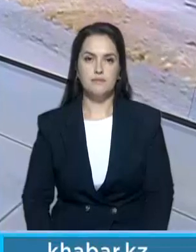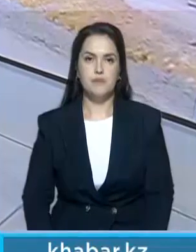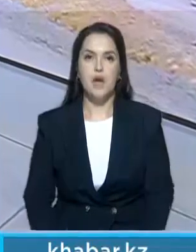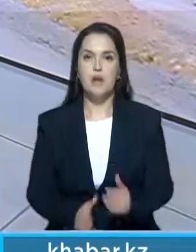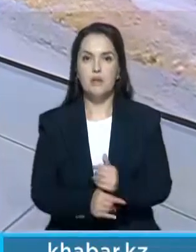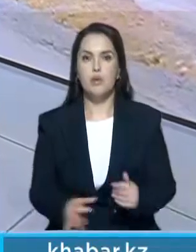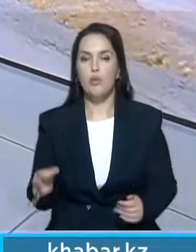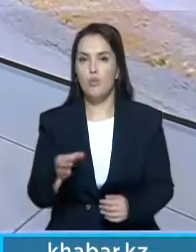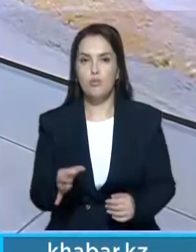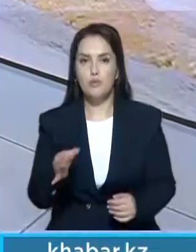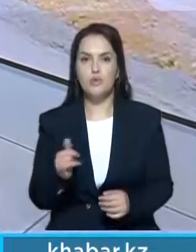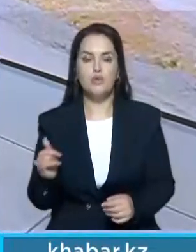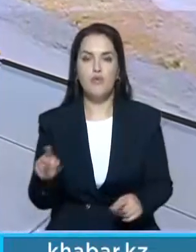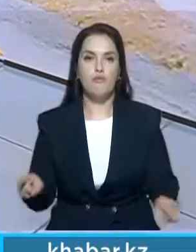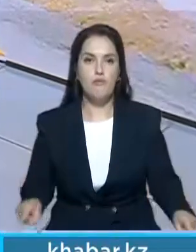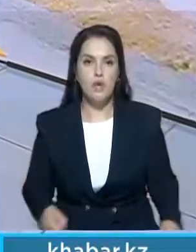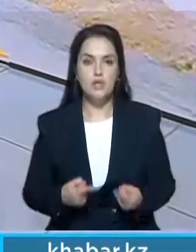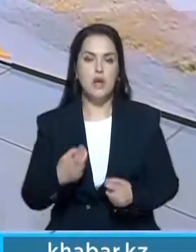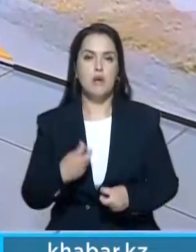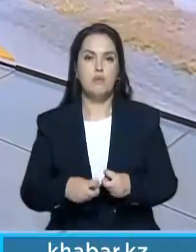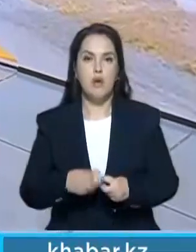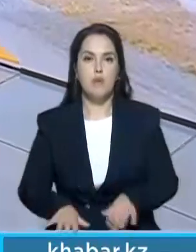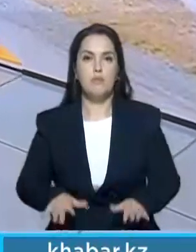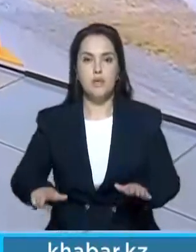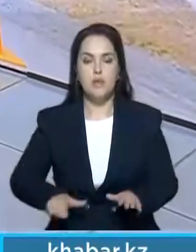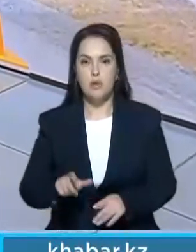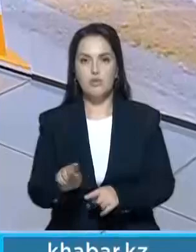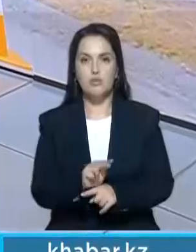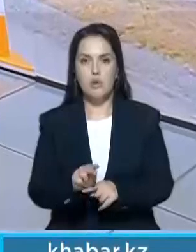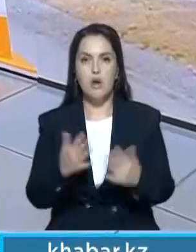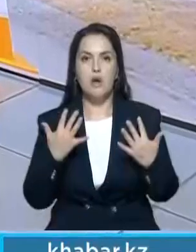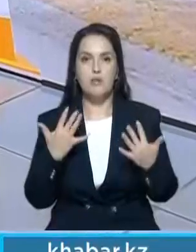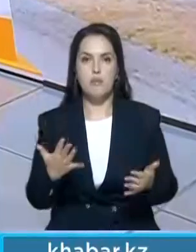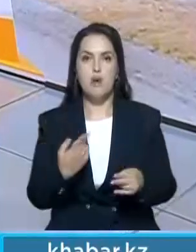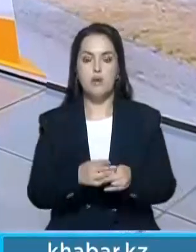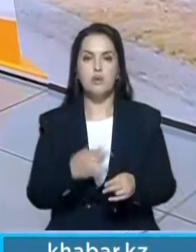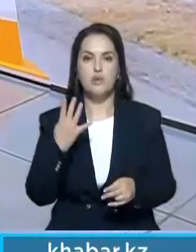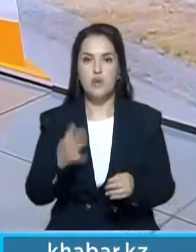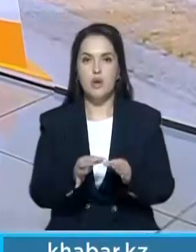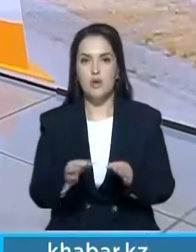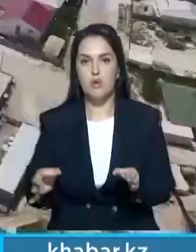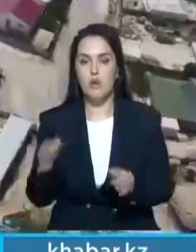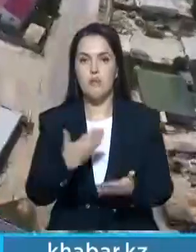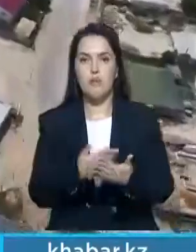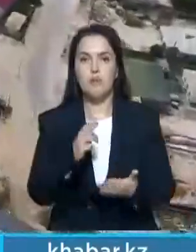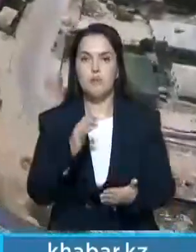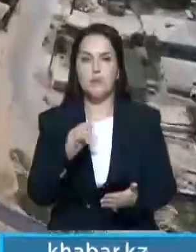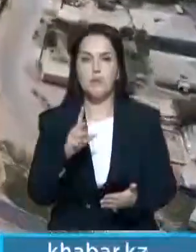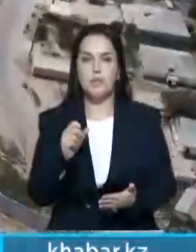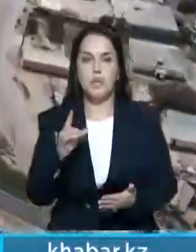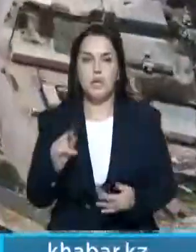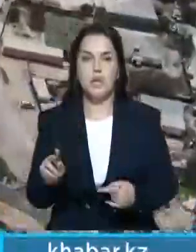в бараус области восстанавливают повреждённые во время паводков дороги в ремонте нуждаются автотрассы в четырёх районах региона например кульсары